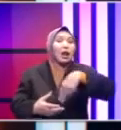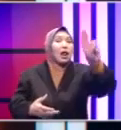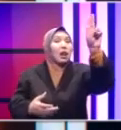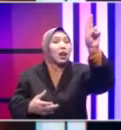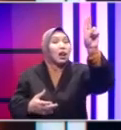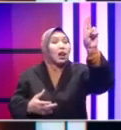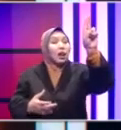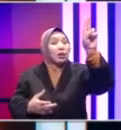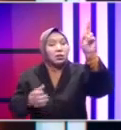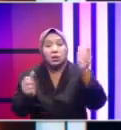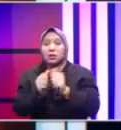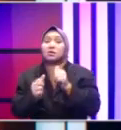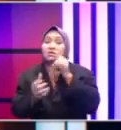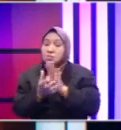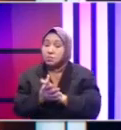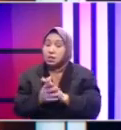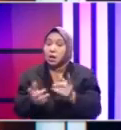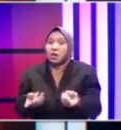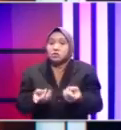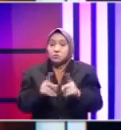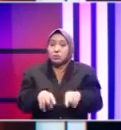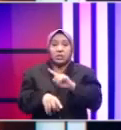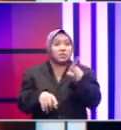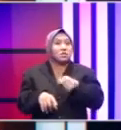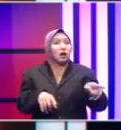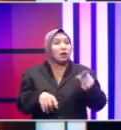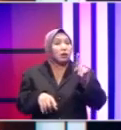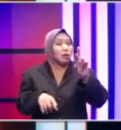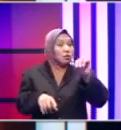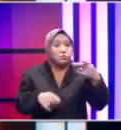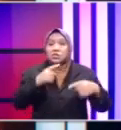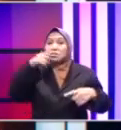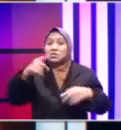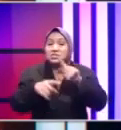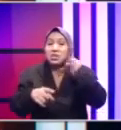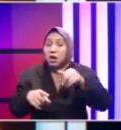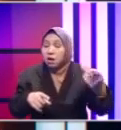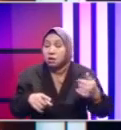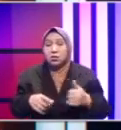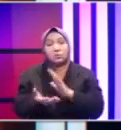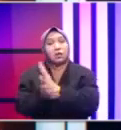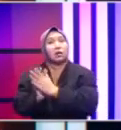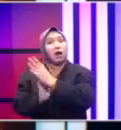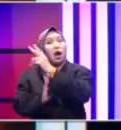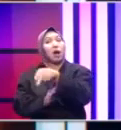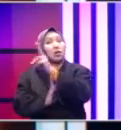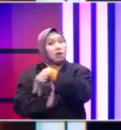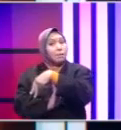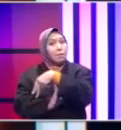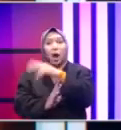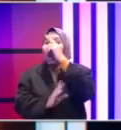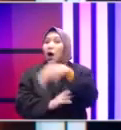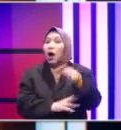istri mereka berani bilamana berlaku zihar istri itu haram ke atas diri mereka dia tidak tertalak Tetapi dia